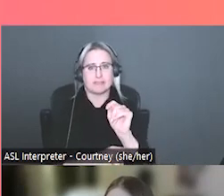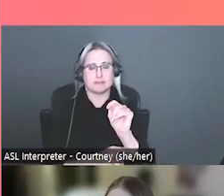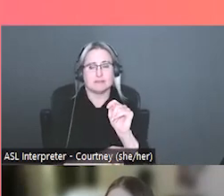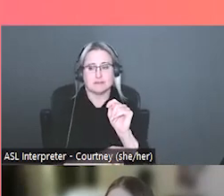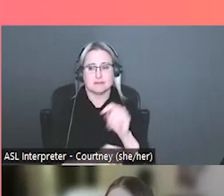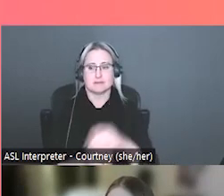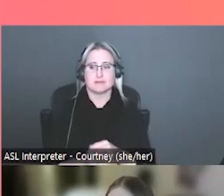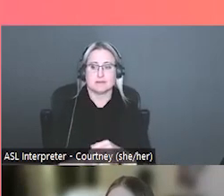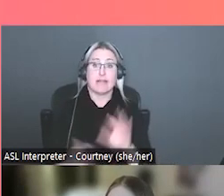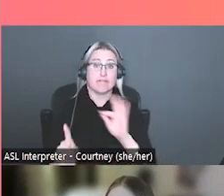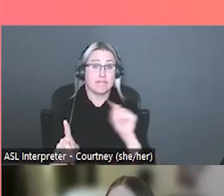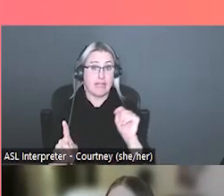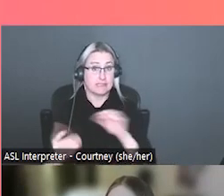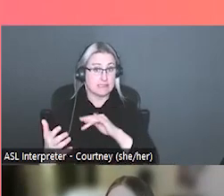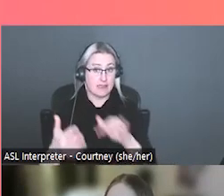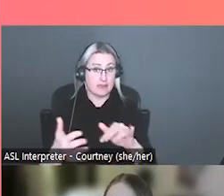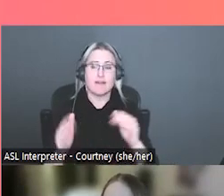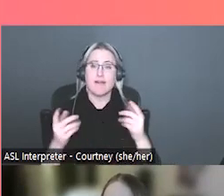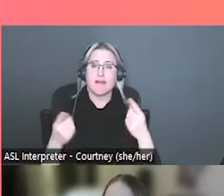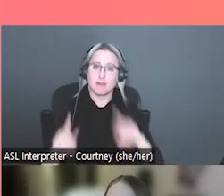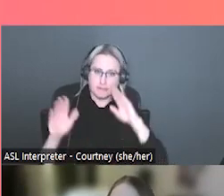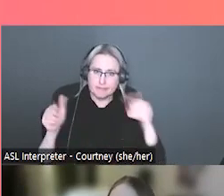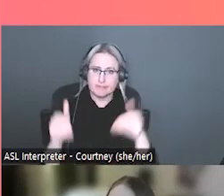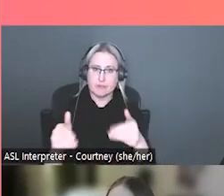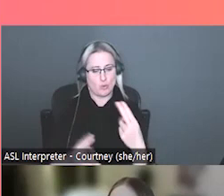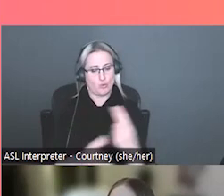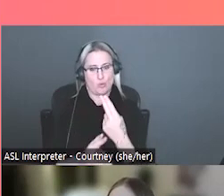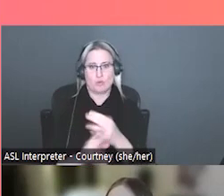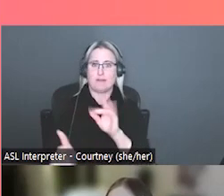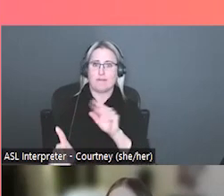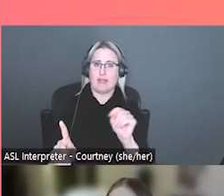vraiment, c'est un terme que lorsqu'on examine les études,